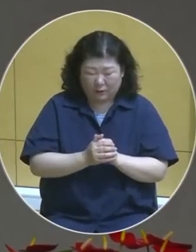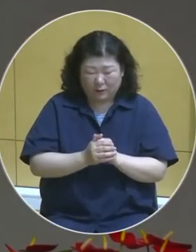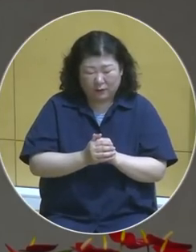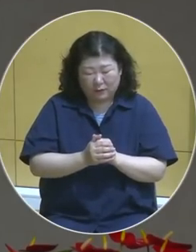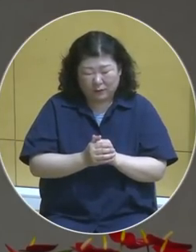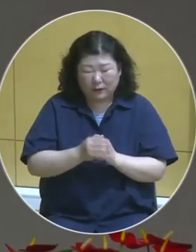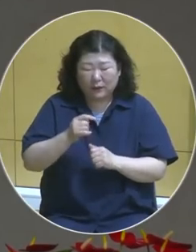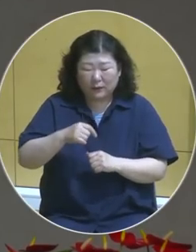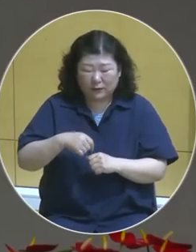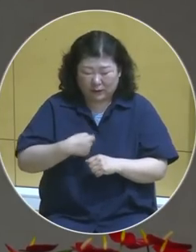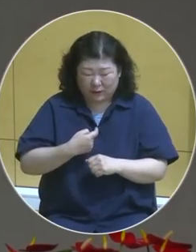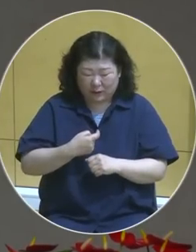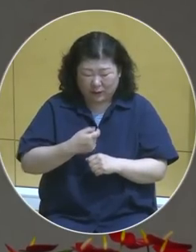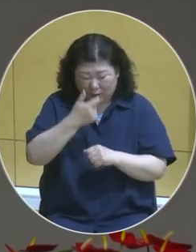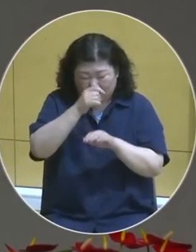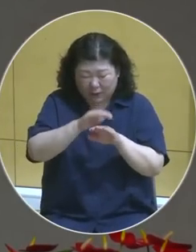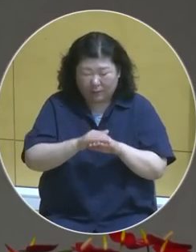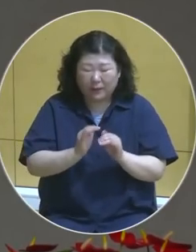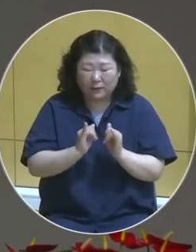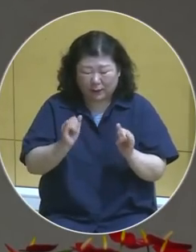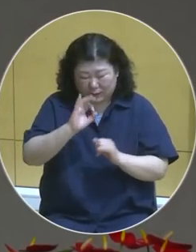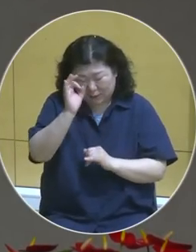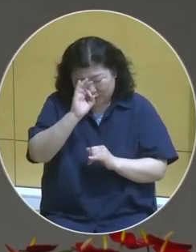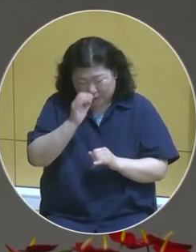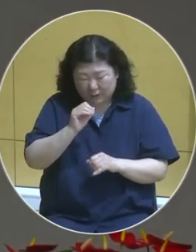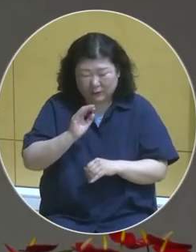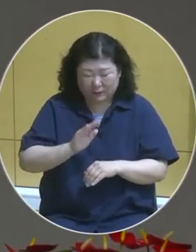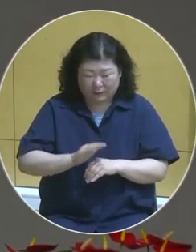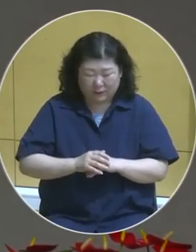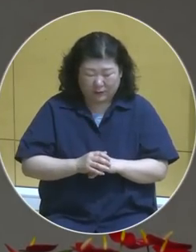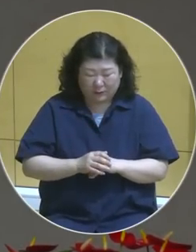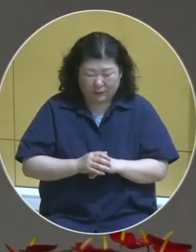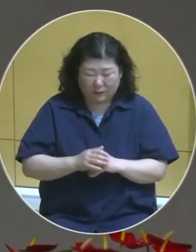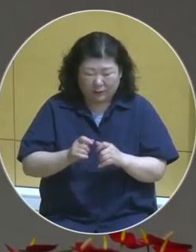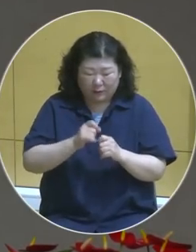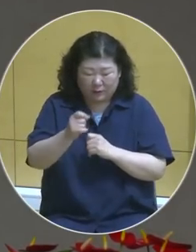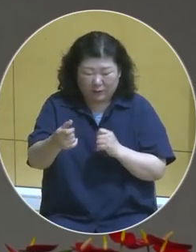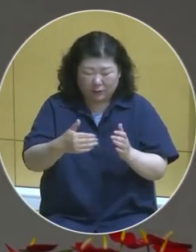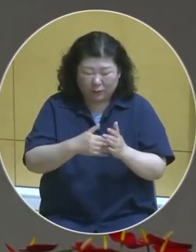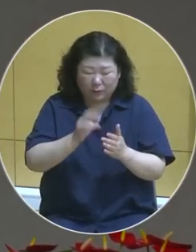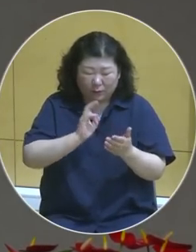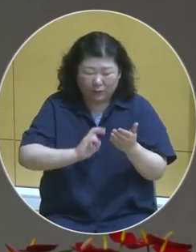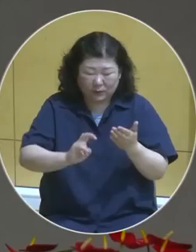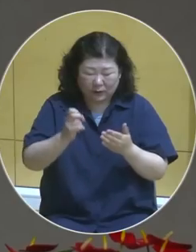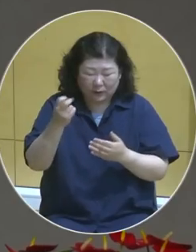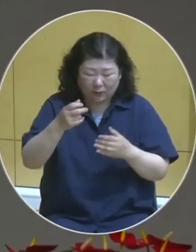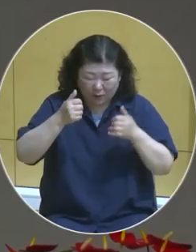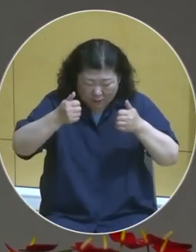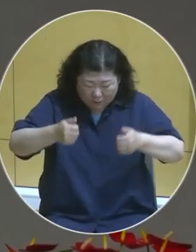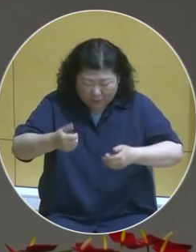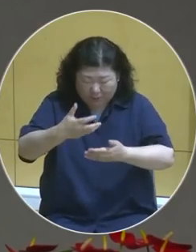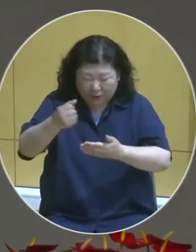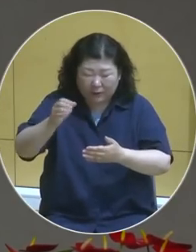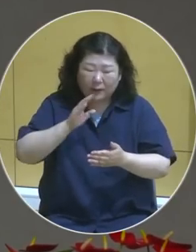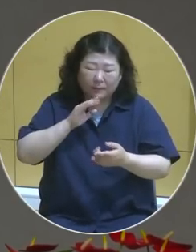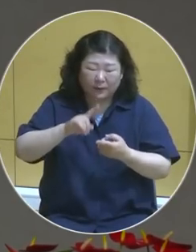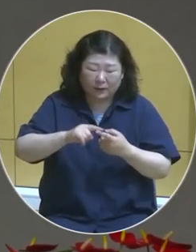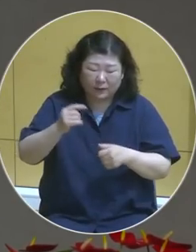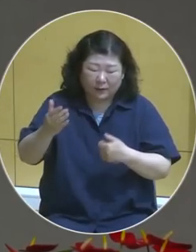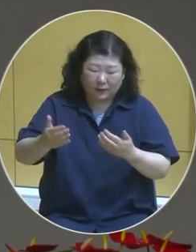자기에게 이렇게 예배하는 자들을 찾으시느니라. 영원토록 찬양과 경배를 받으시기에 합당하신